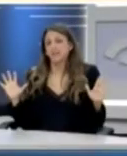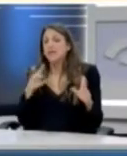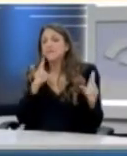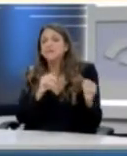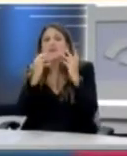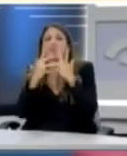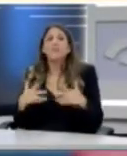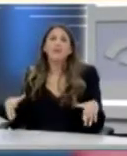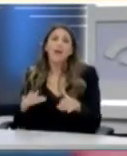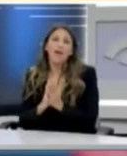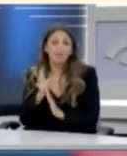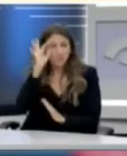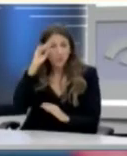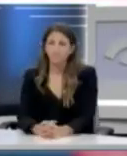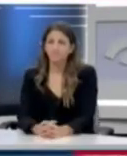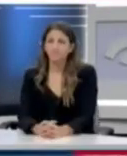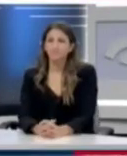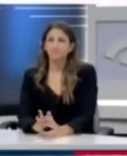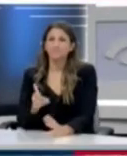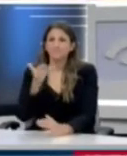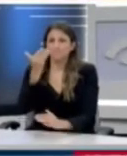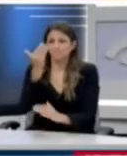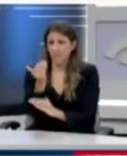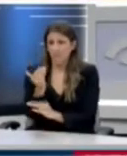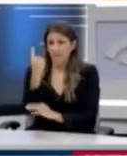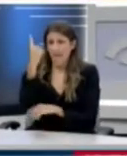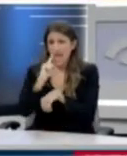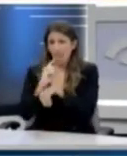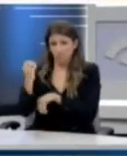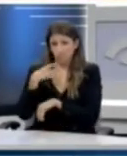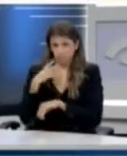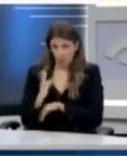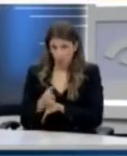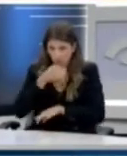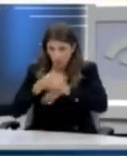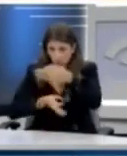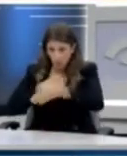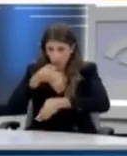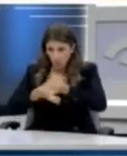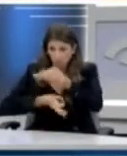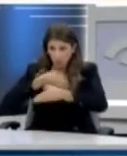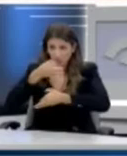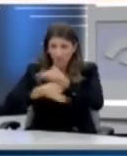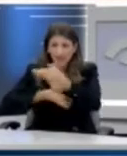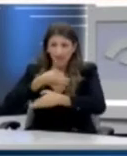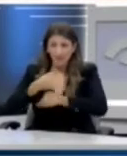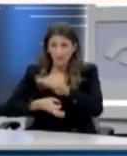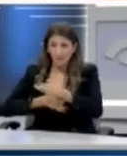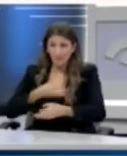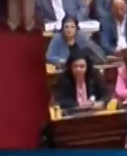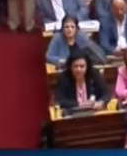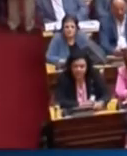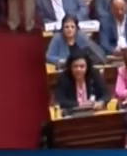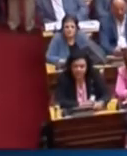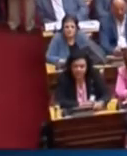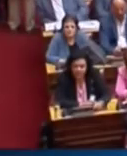του παραλόγου για επικοινωνιακούς λόγους. Άξιζε να σημειωθεί πως σε δημοσκόπηση της Pulse για τον τηλεοπτικό σταθμό Sky και σε ερώτηση σε ποιον